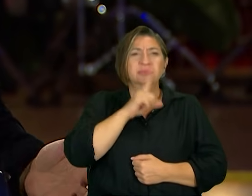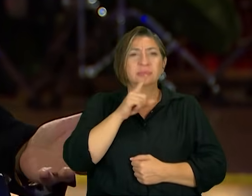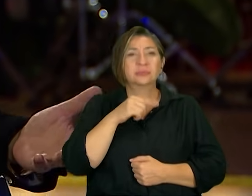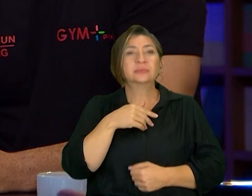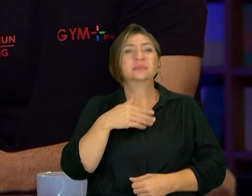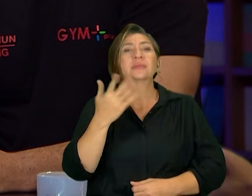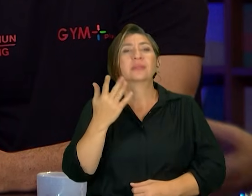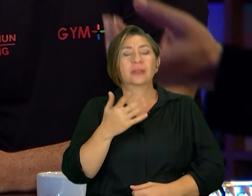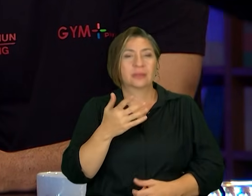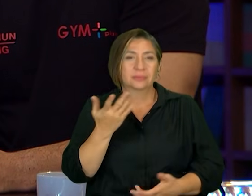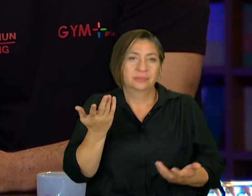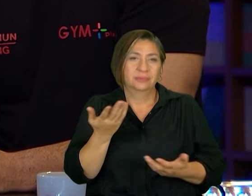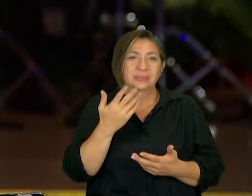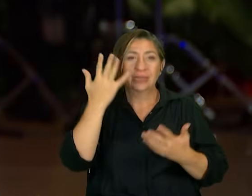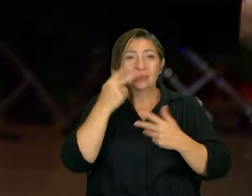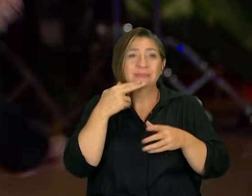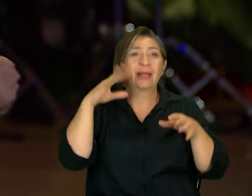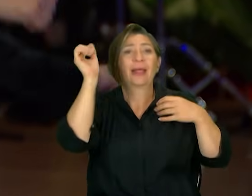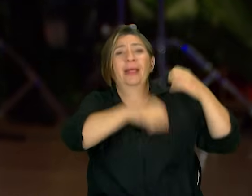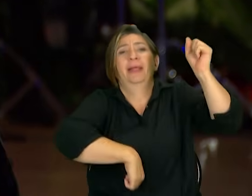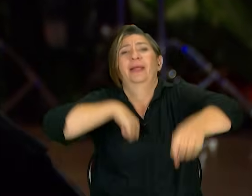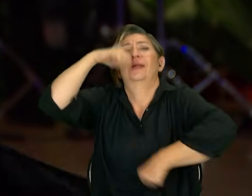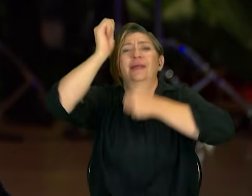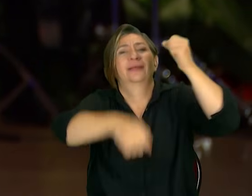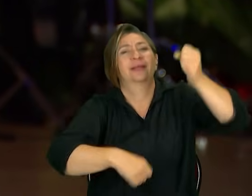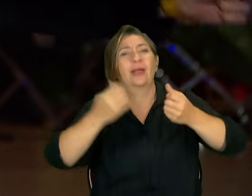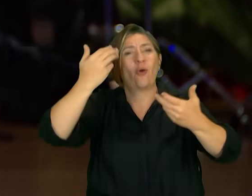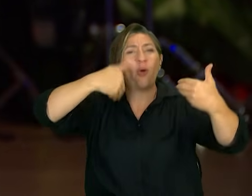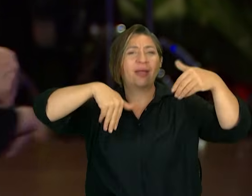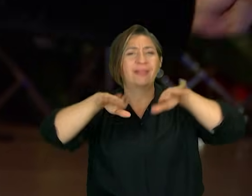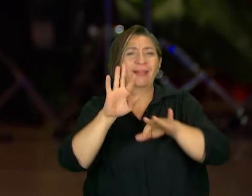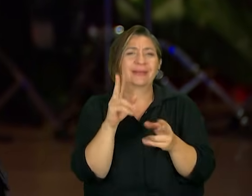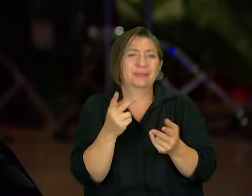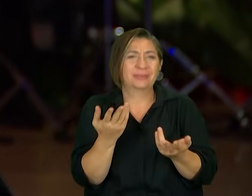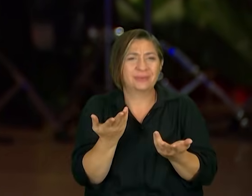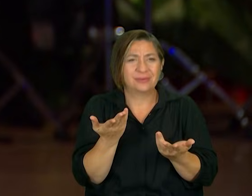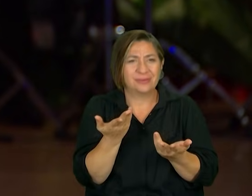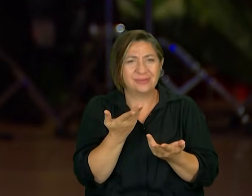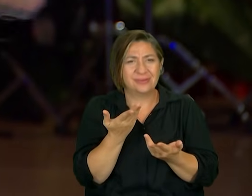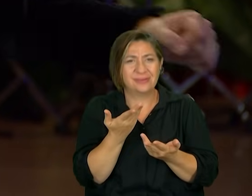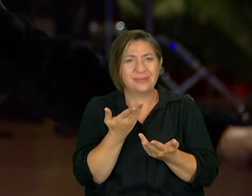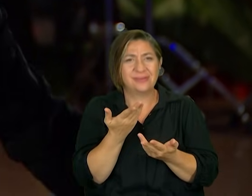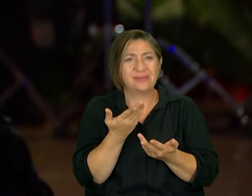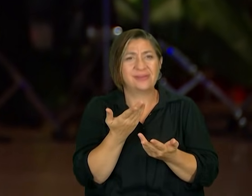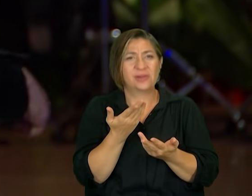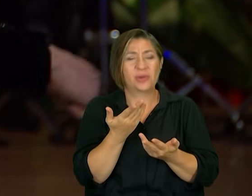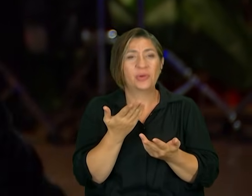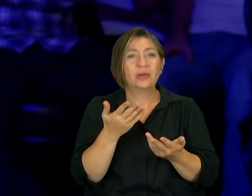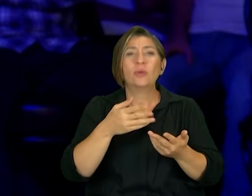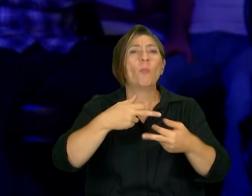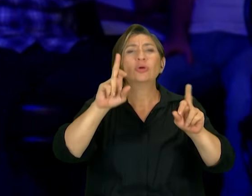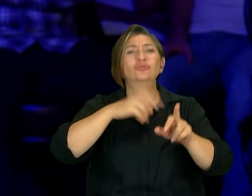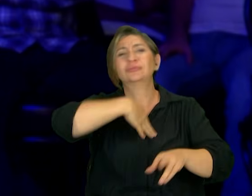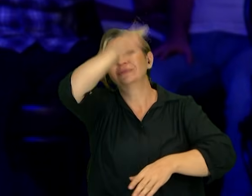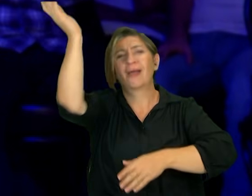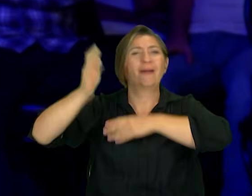Halbuki vallahi gelinli kız gibi geliyor yani. Daha oryantal o. Evet, yani şu nedir yahu? Bunu nereye,